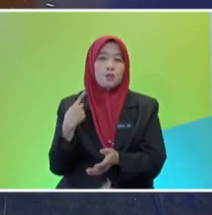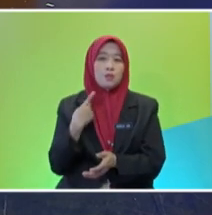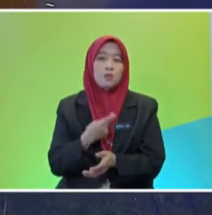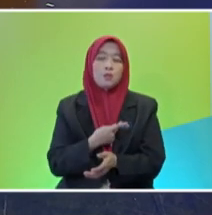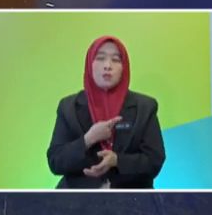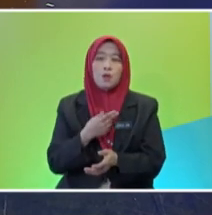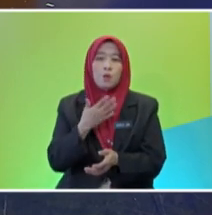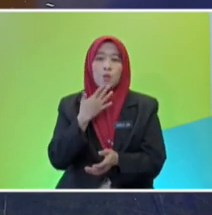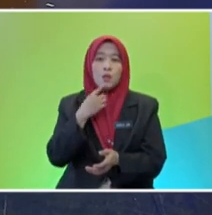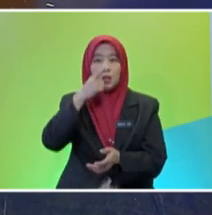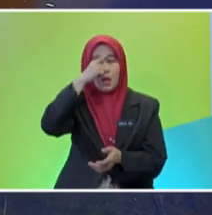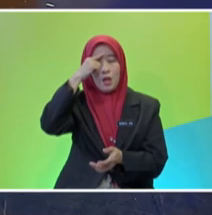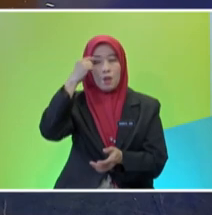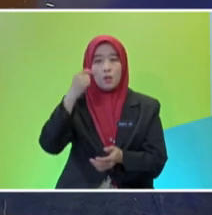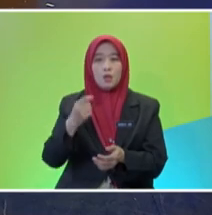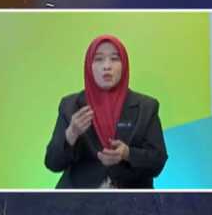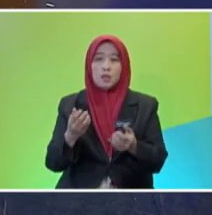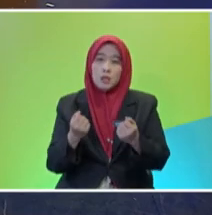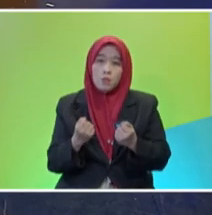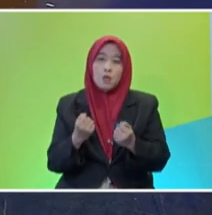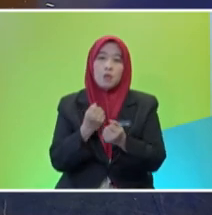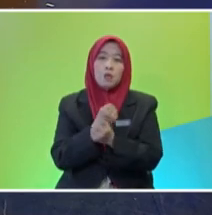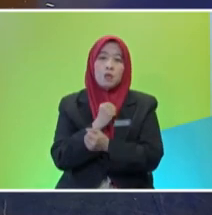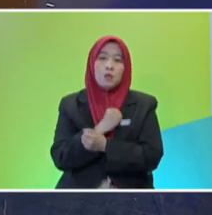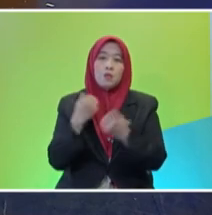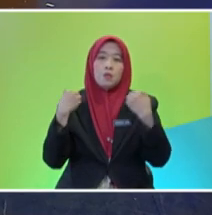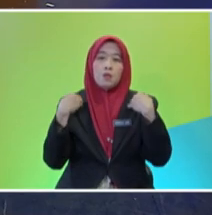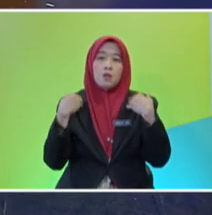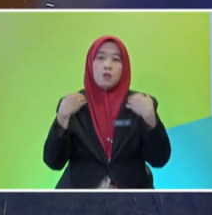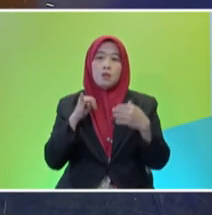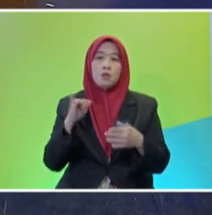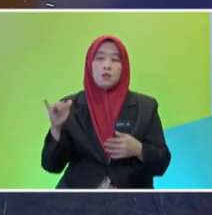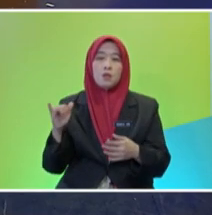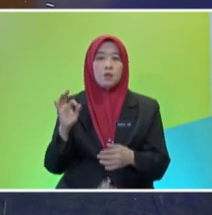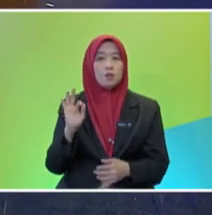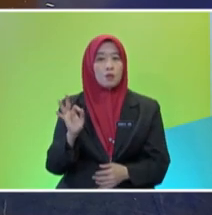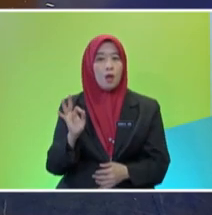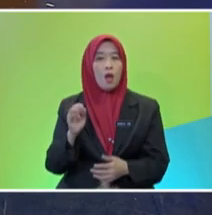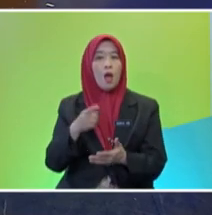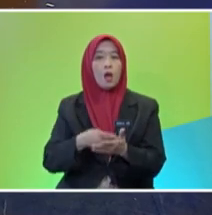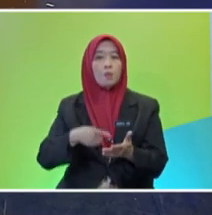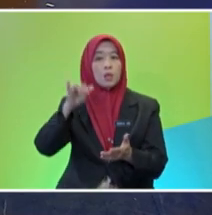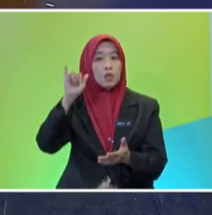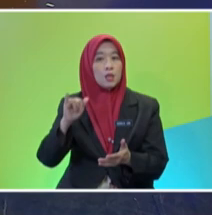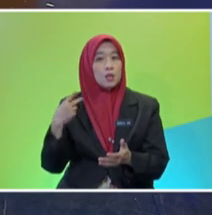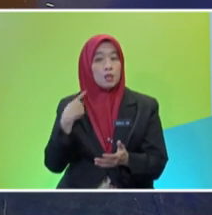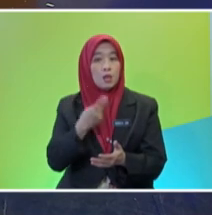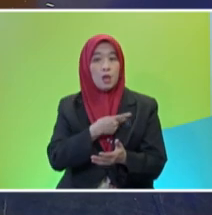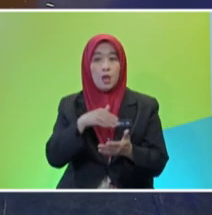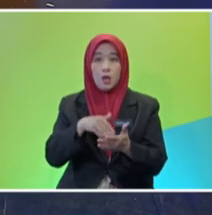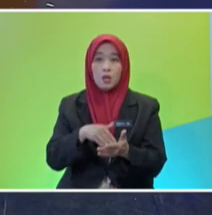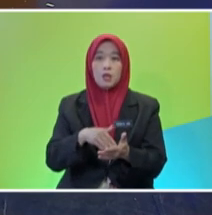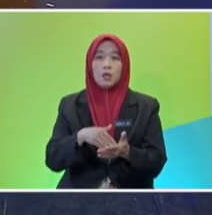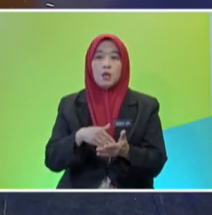terima seadanya. Seadanya. Kita kena syukur. Syukur. Okey. Apa lagi cikgu yang kita ada sekarang ni dekat anggota badan? Patung